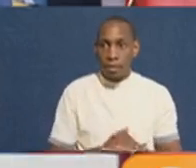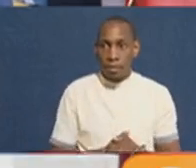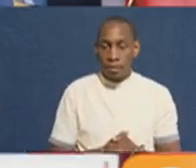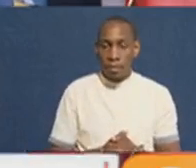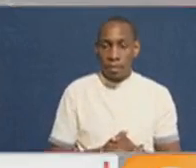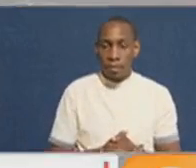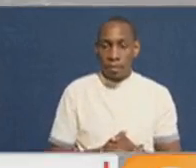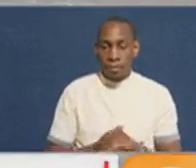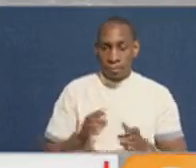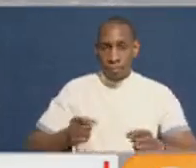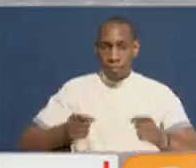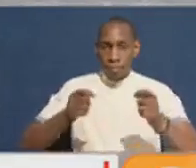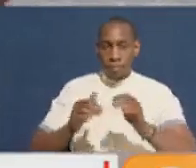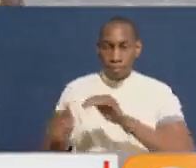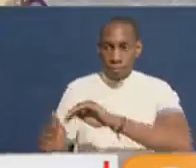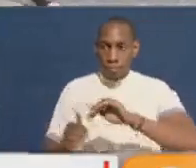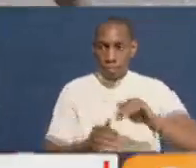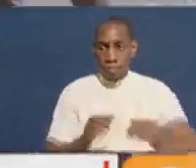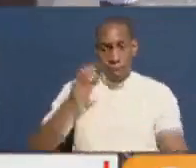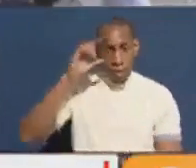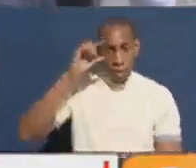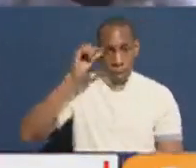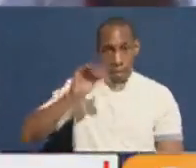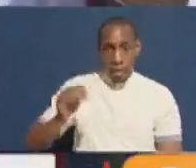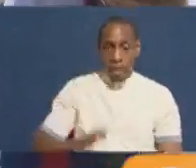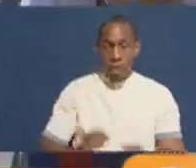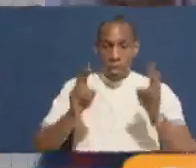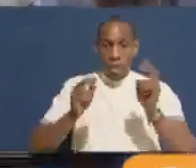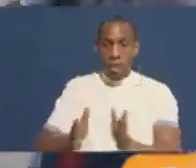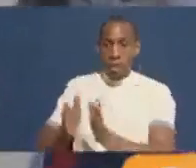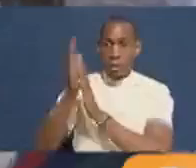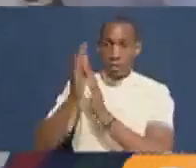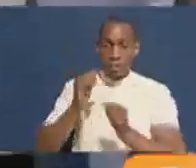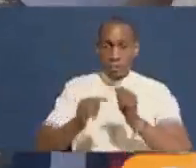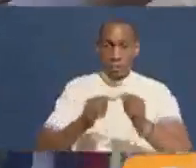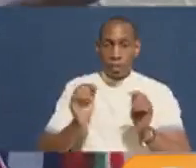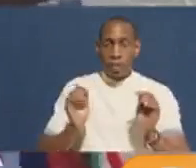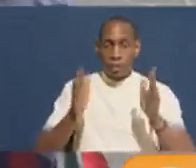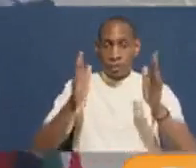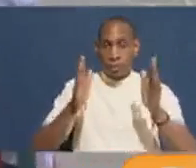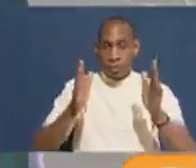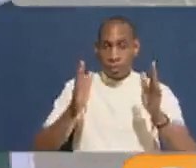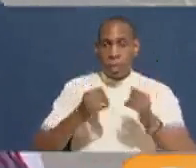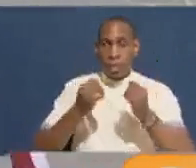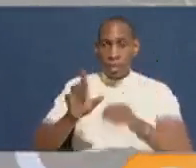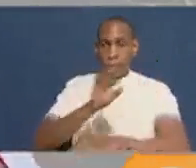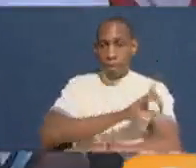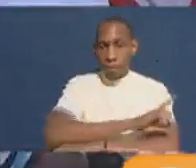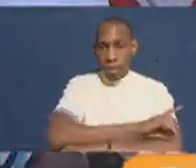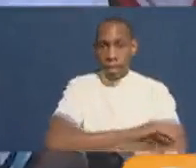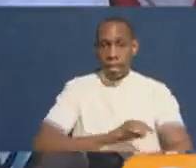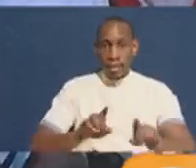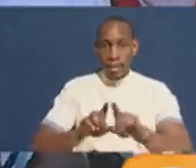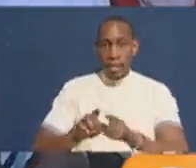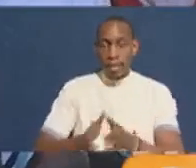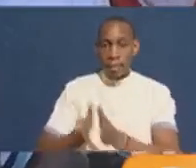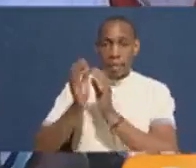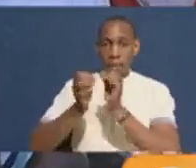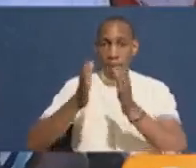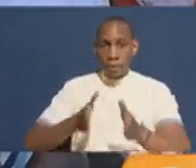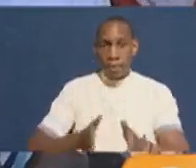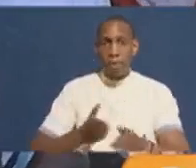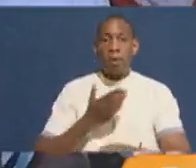Trophy. Na katika kaunti ya Mombasa, swala la usalama lilisheheni katika sherehe za kuadhimisha Mashujaa, huku maafisa wa